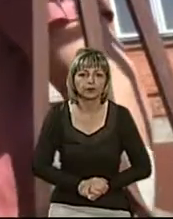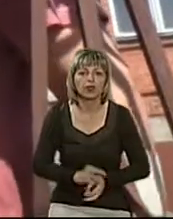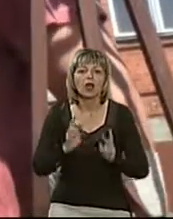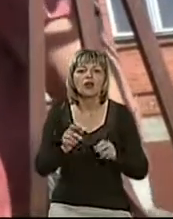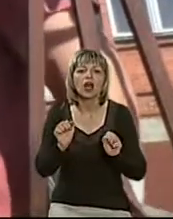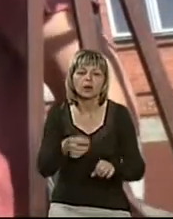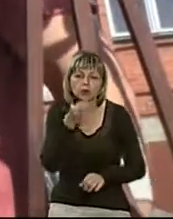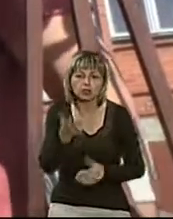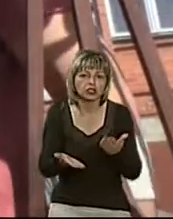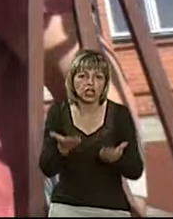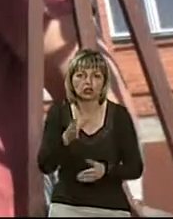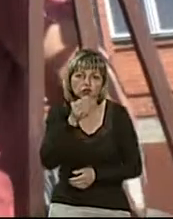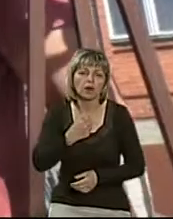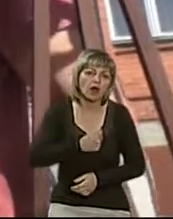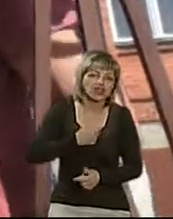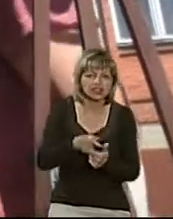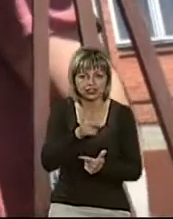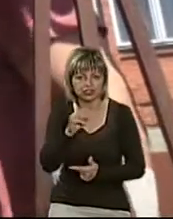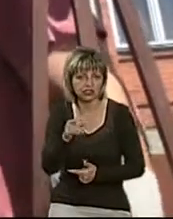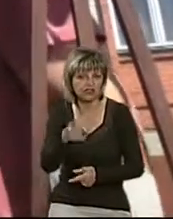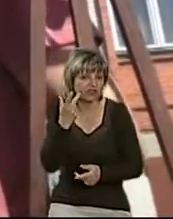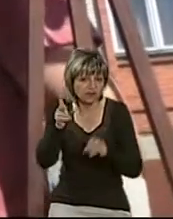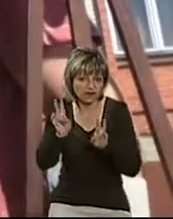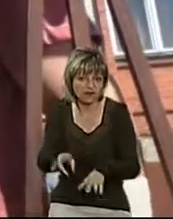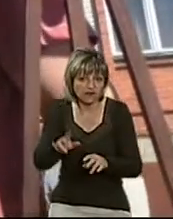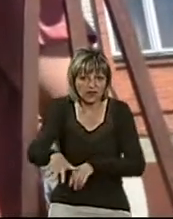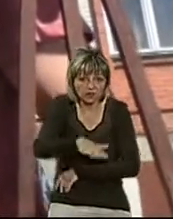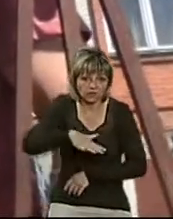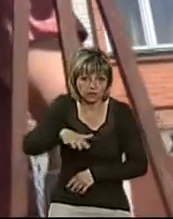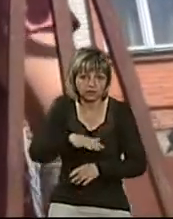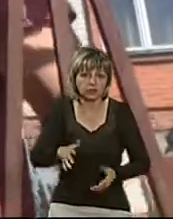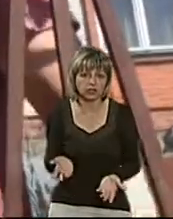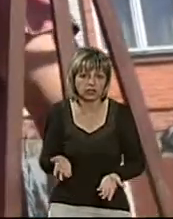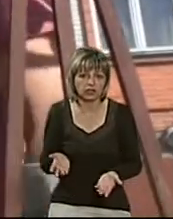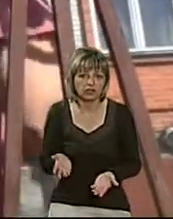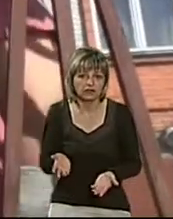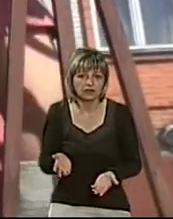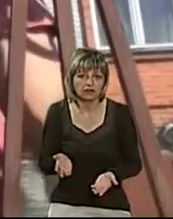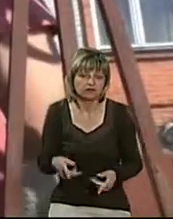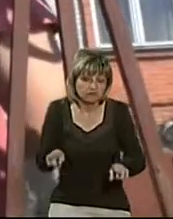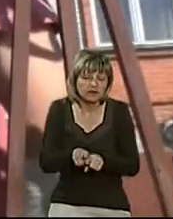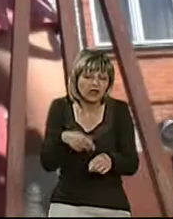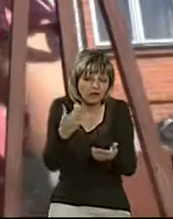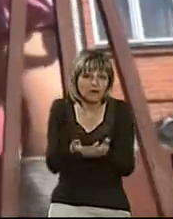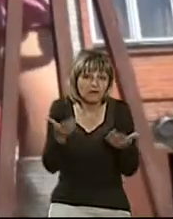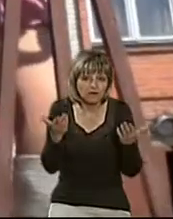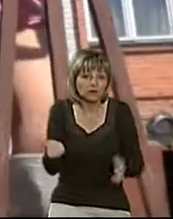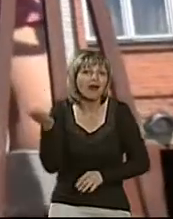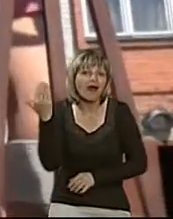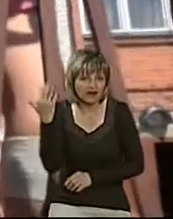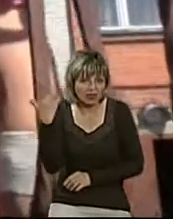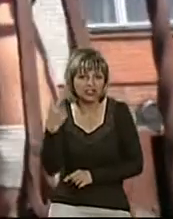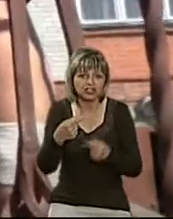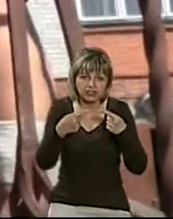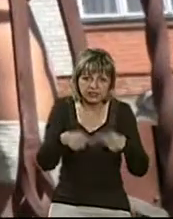Як я можу сказати, що він агресивний, якщо він ніколи не виходив? Він завжди був в дворі. От таке от. Раніше він